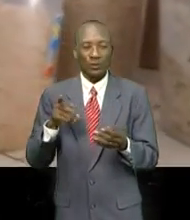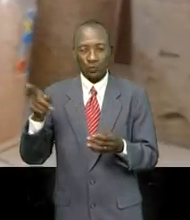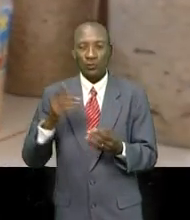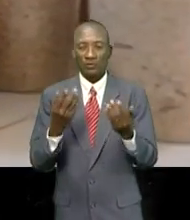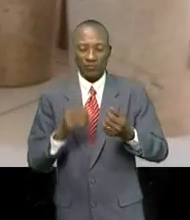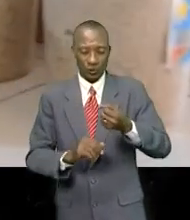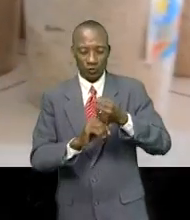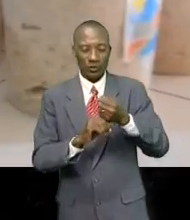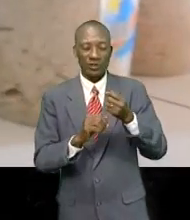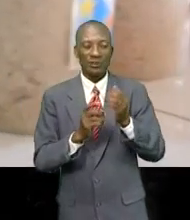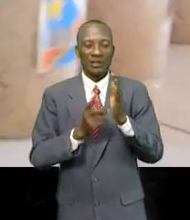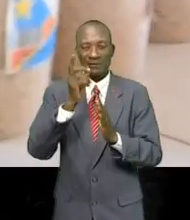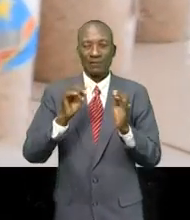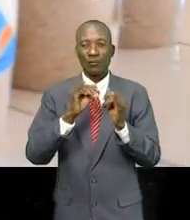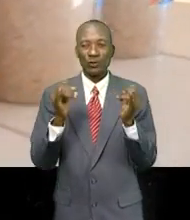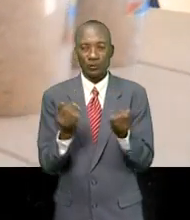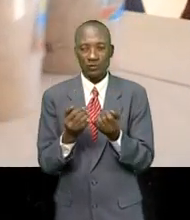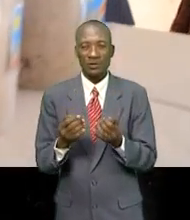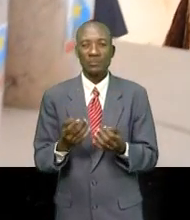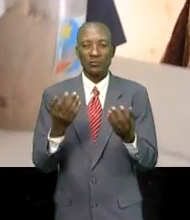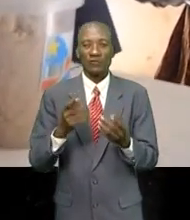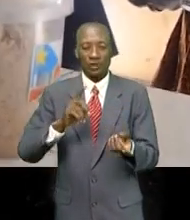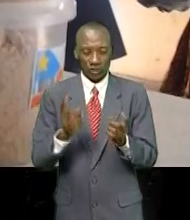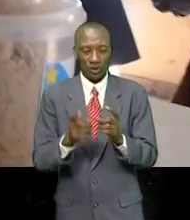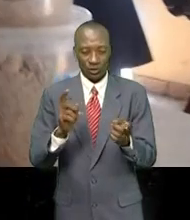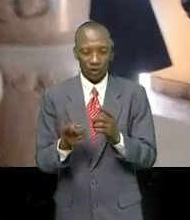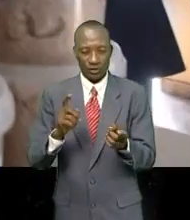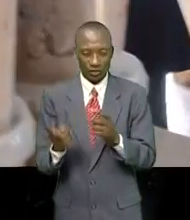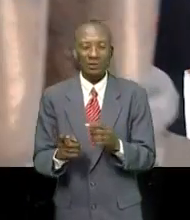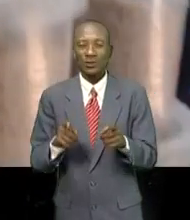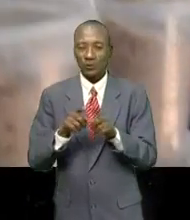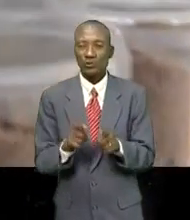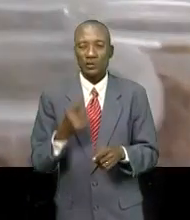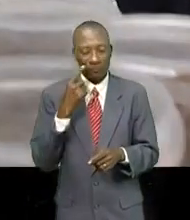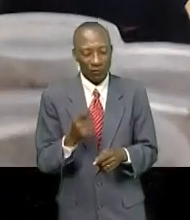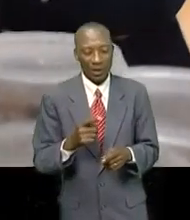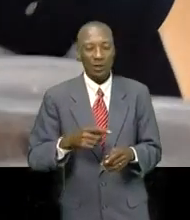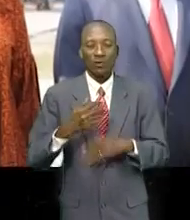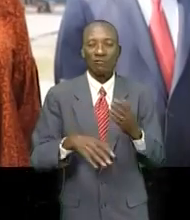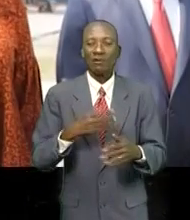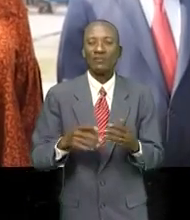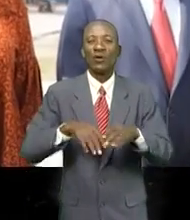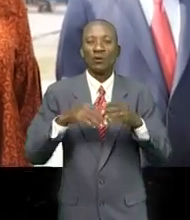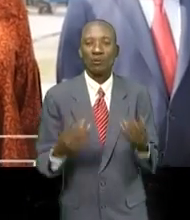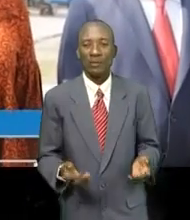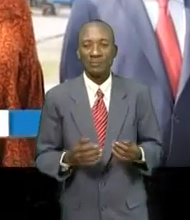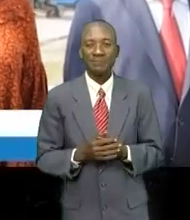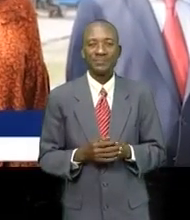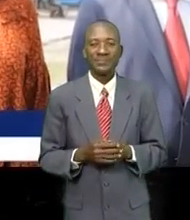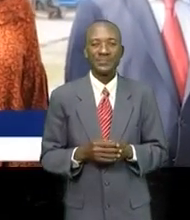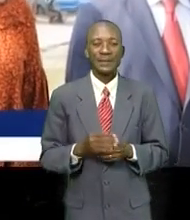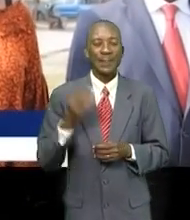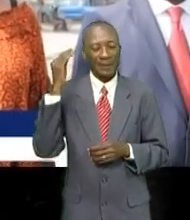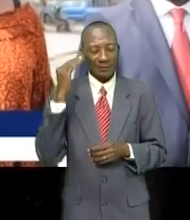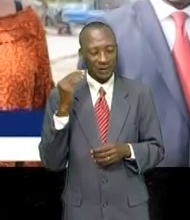cette production pour améliorer la qualité mais aussi la quantité. Ce qui nous a tellement intéressés, c'est les options qu'elle a